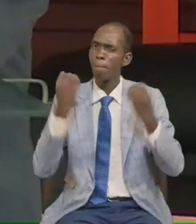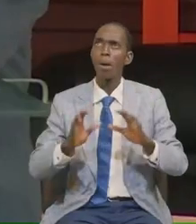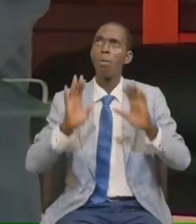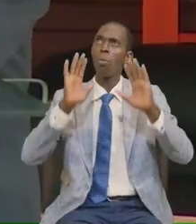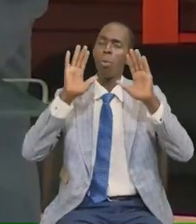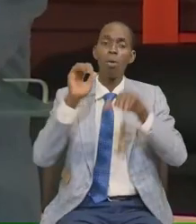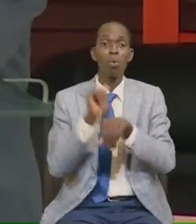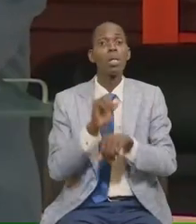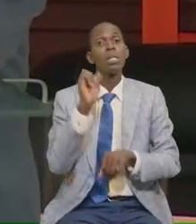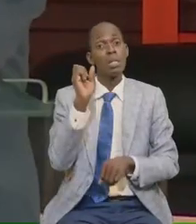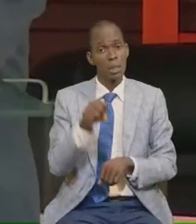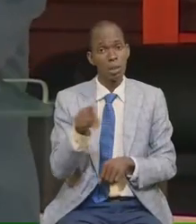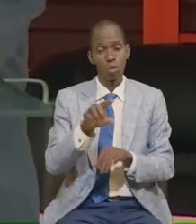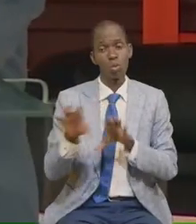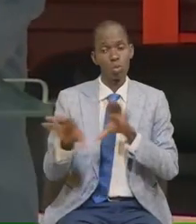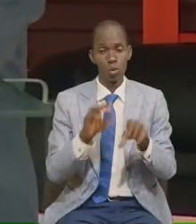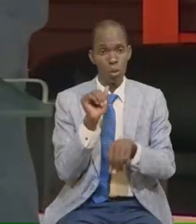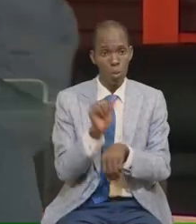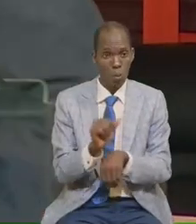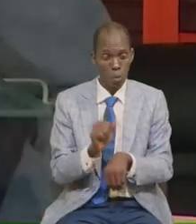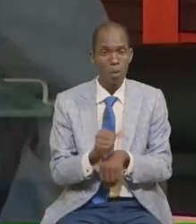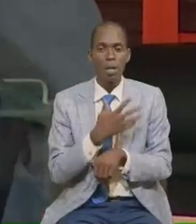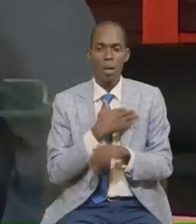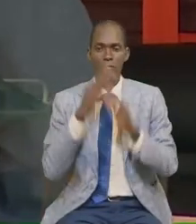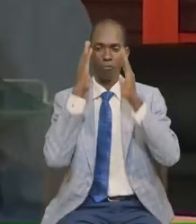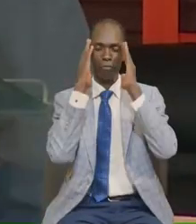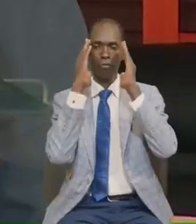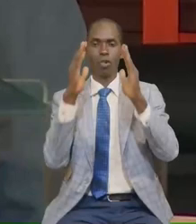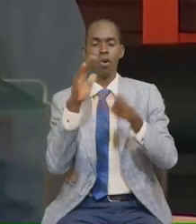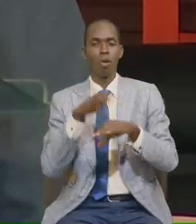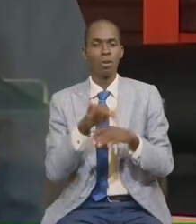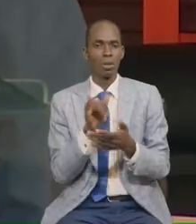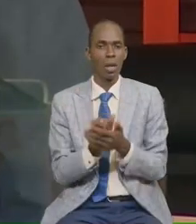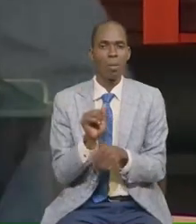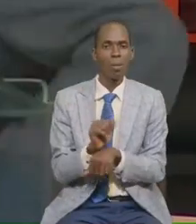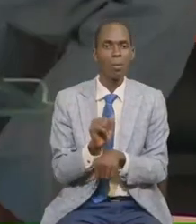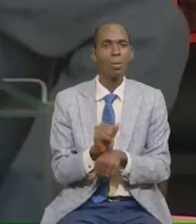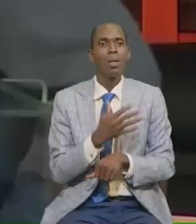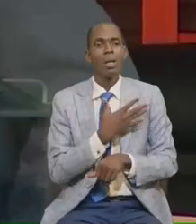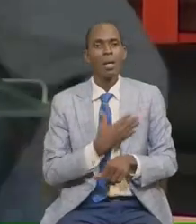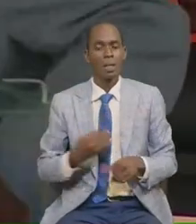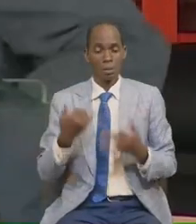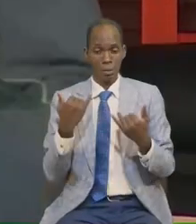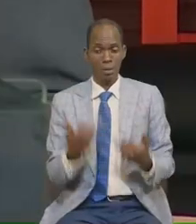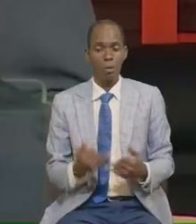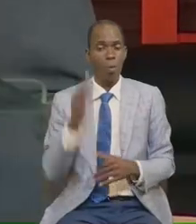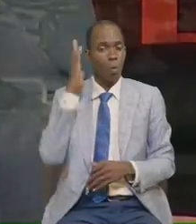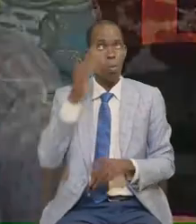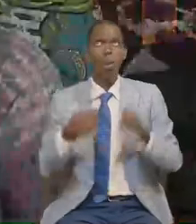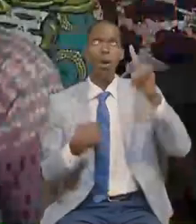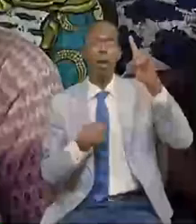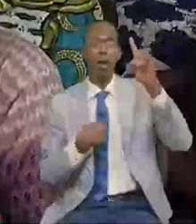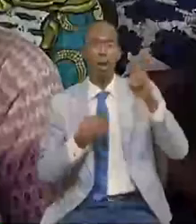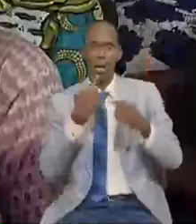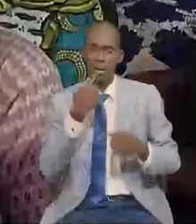ils ont centre attention sur cela alors je leur dirai ouvertement je ne vous